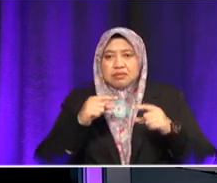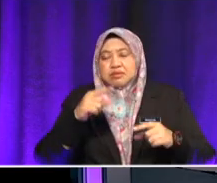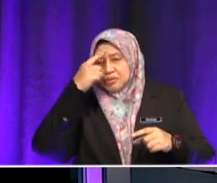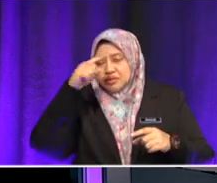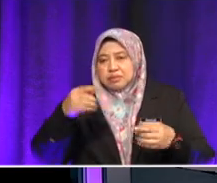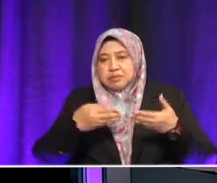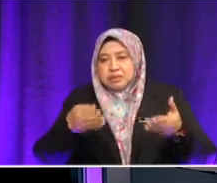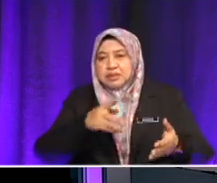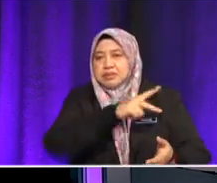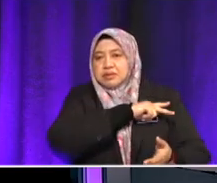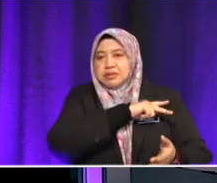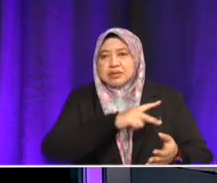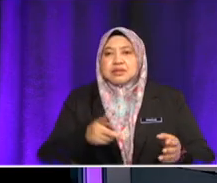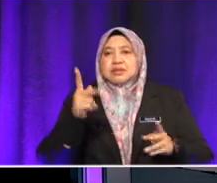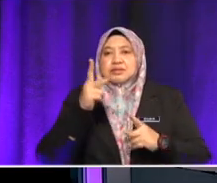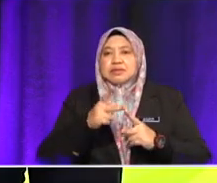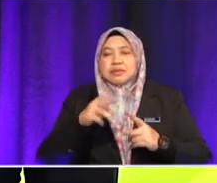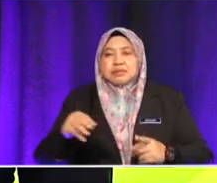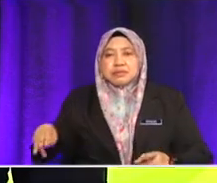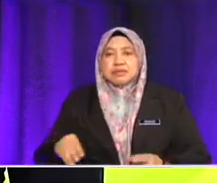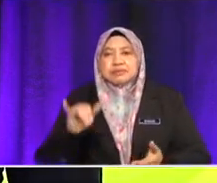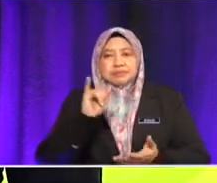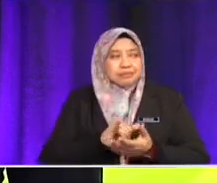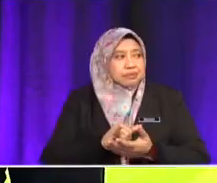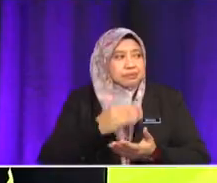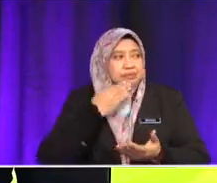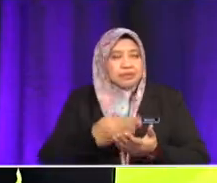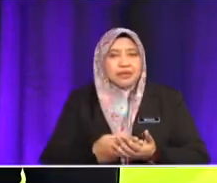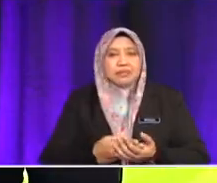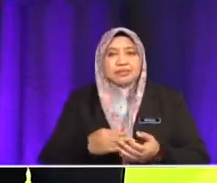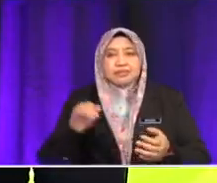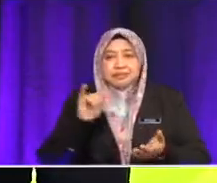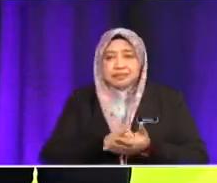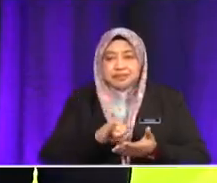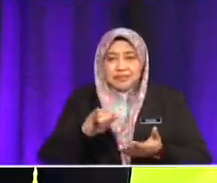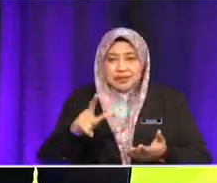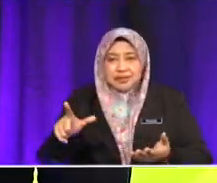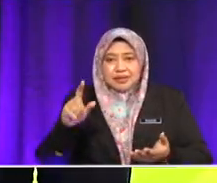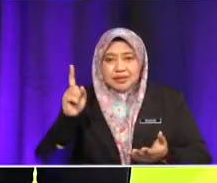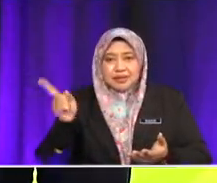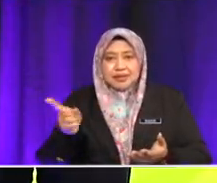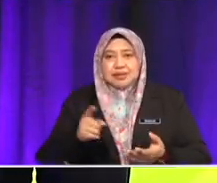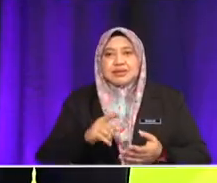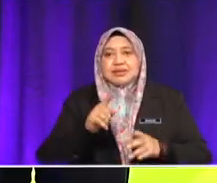seseorang murid baik itulah dia wahai para guru di luar sana